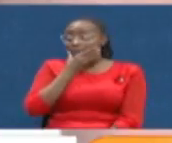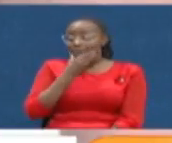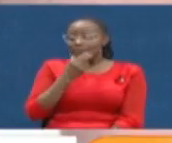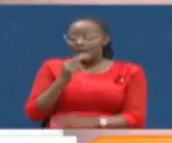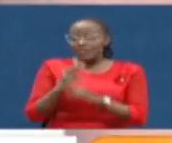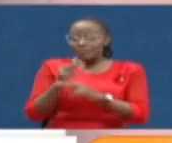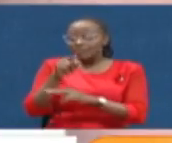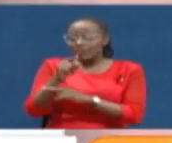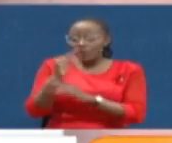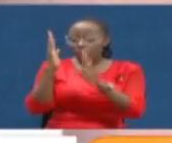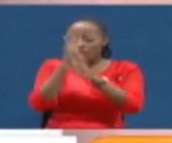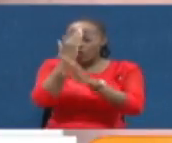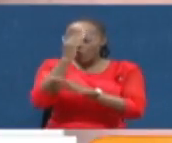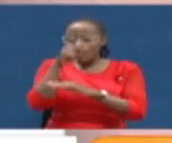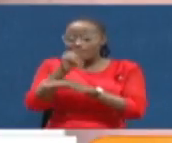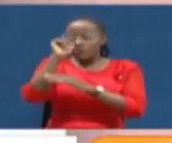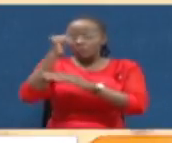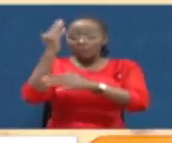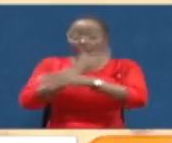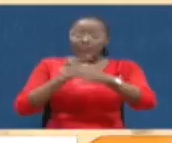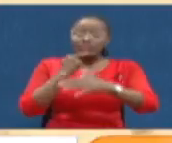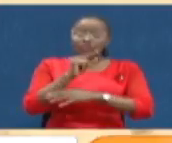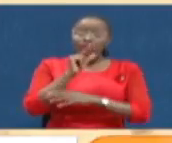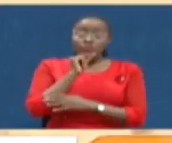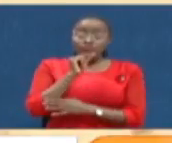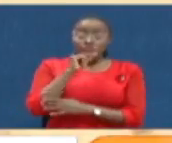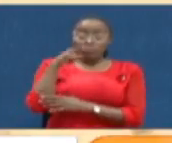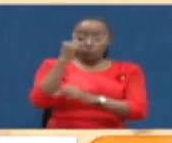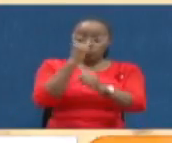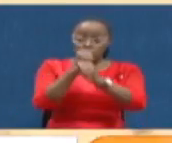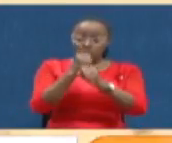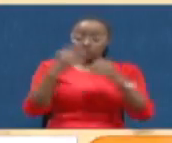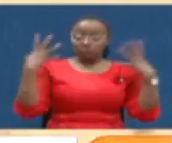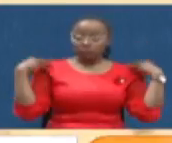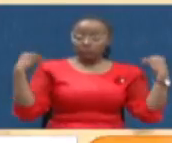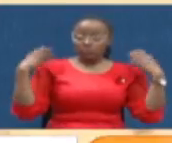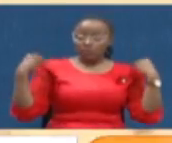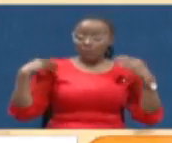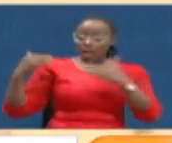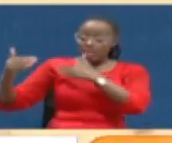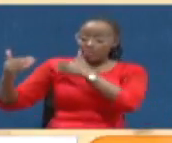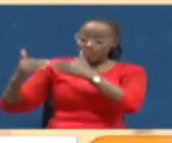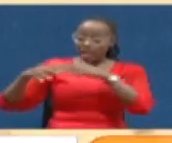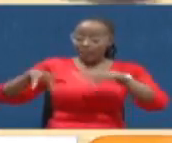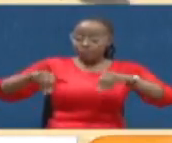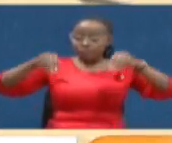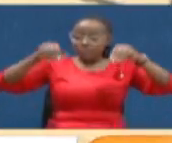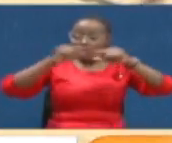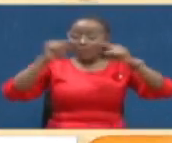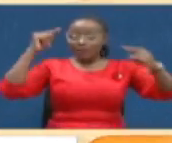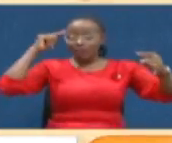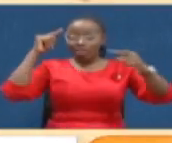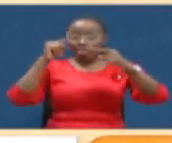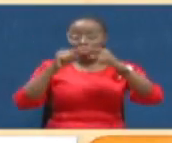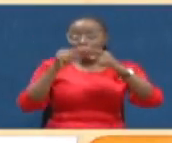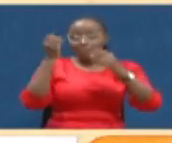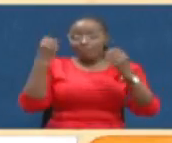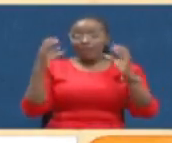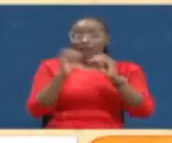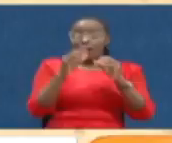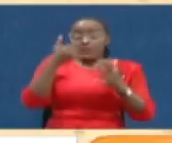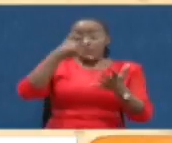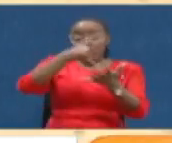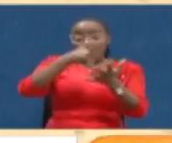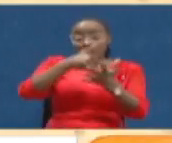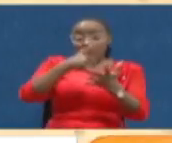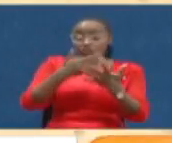lake tumelibana kwa hofu ya kuvamiwa, anadai wapo vijana wanaofanya mazoezi kando ya fuo ya bahari bila ya malengo, na huenda ndio